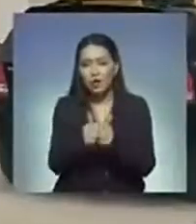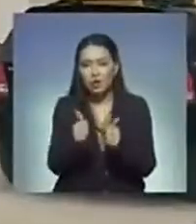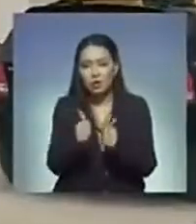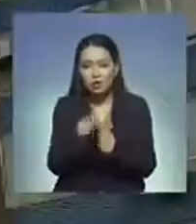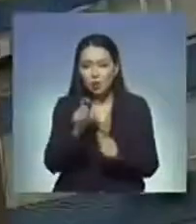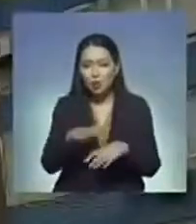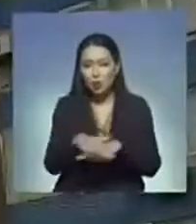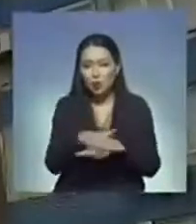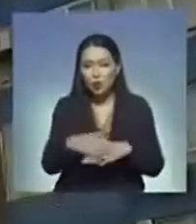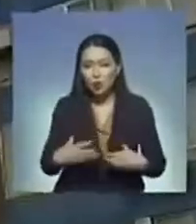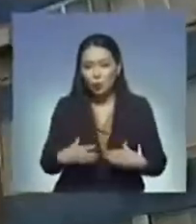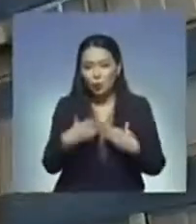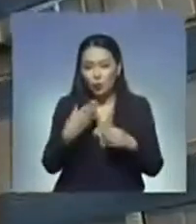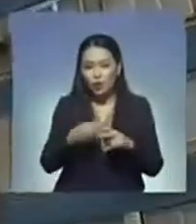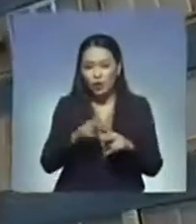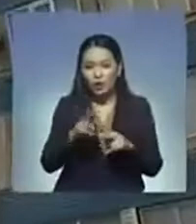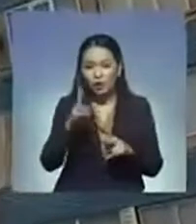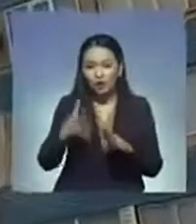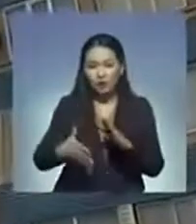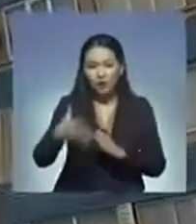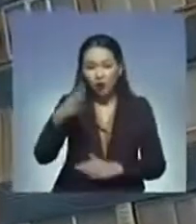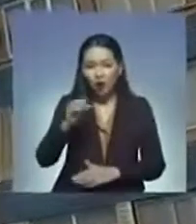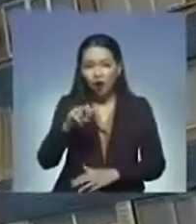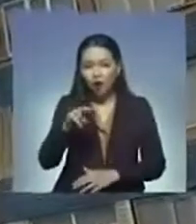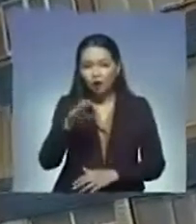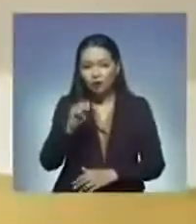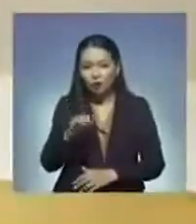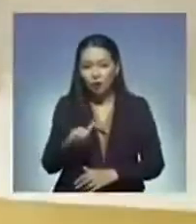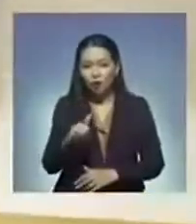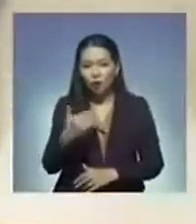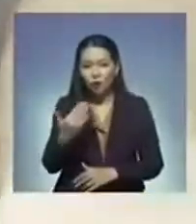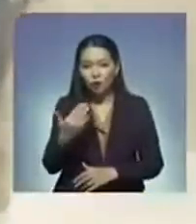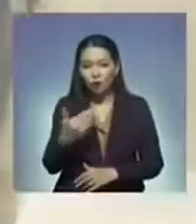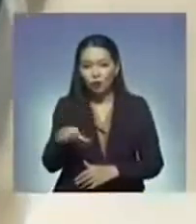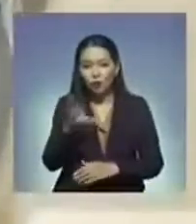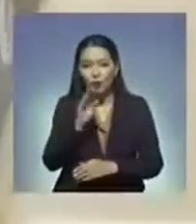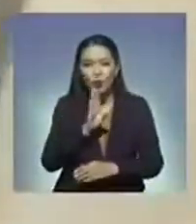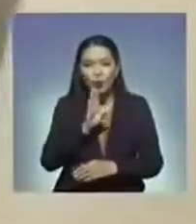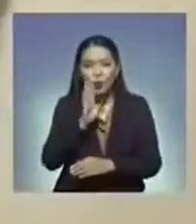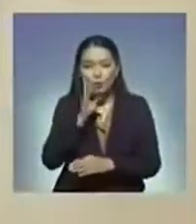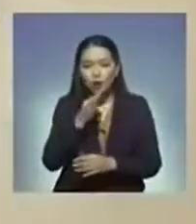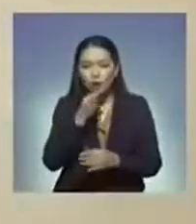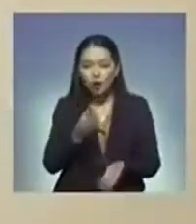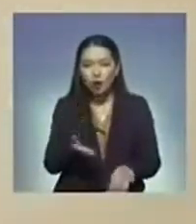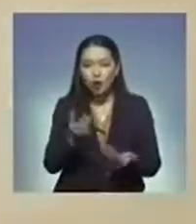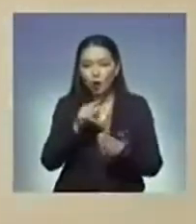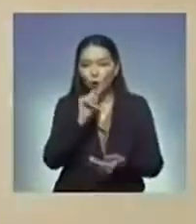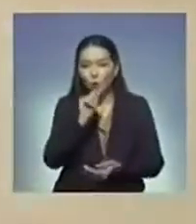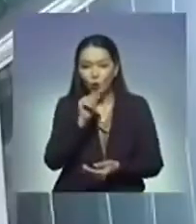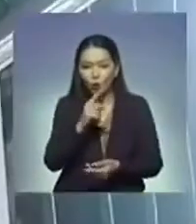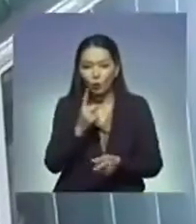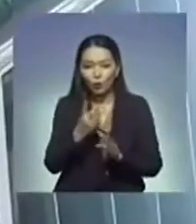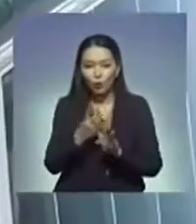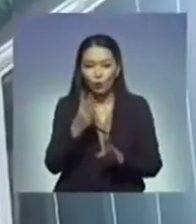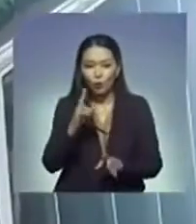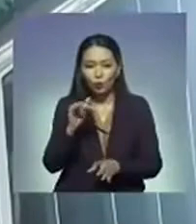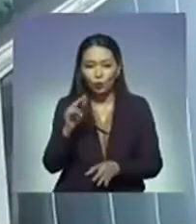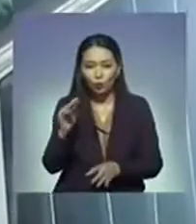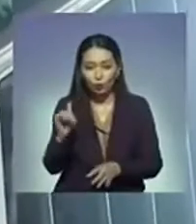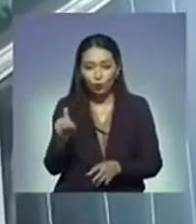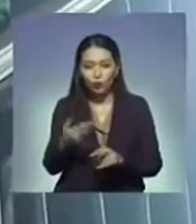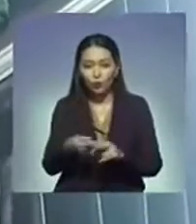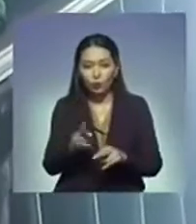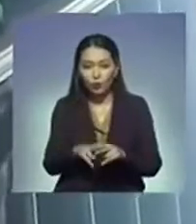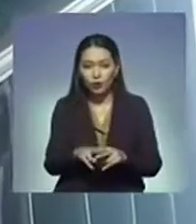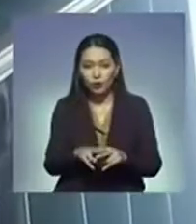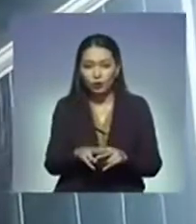взбудоражило жителей этой многоэтажки в Актау. По утрам они стали просыпаться не по будильнику, а с пением первых петухов. Новый